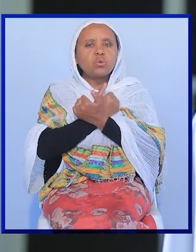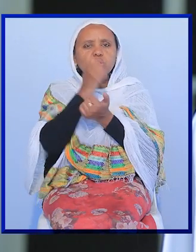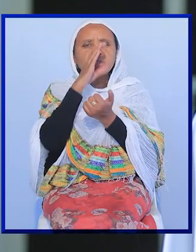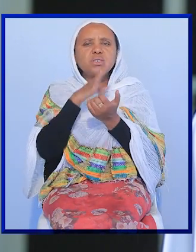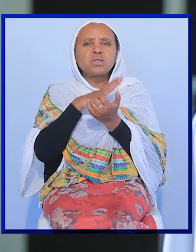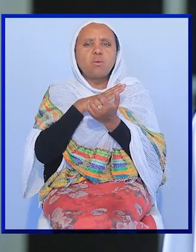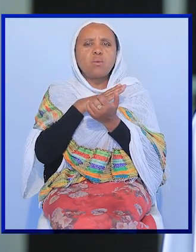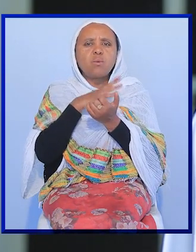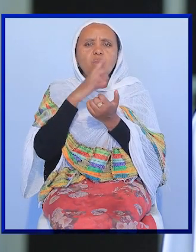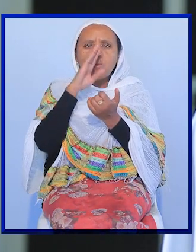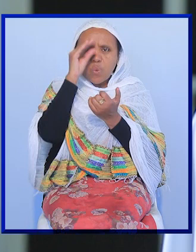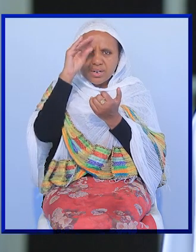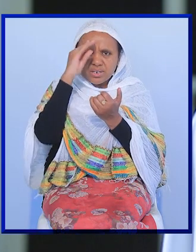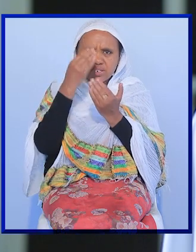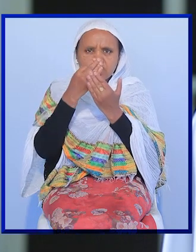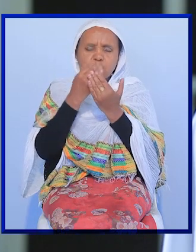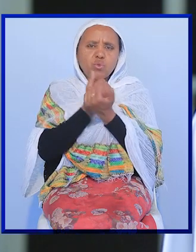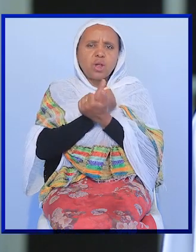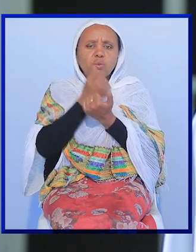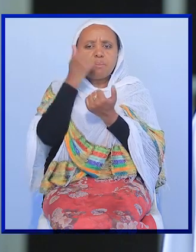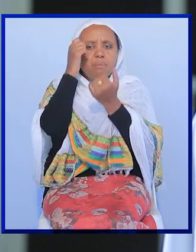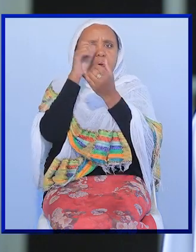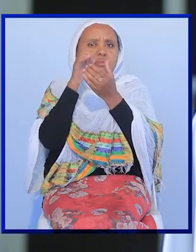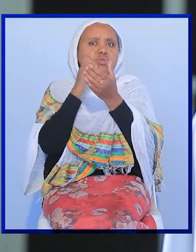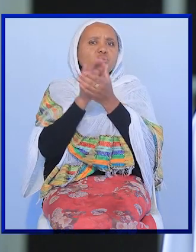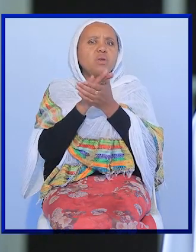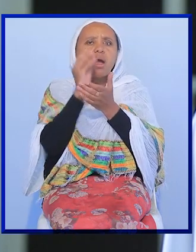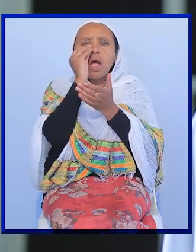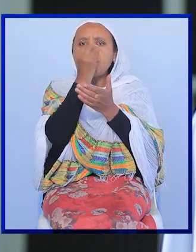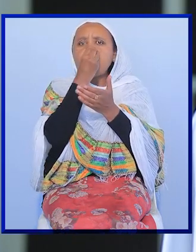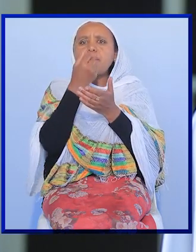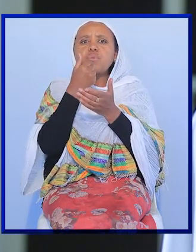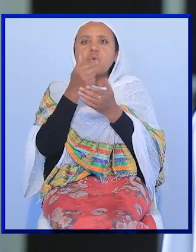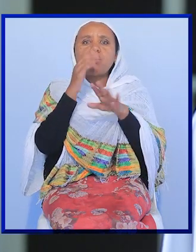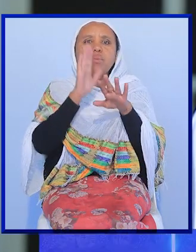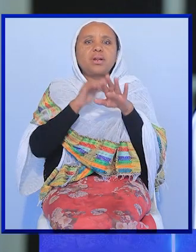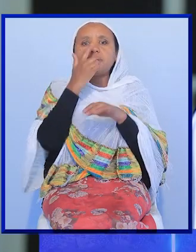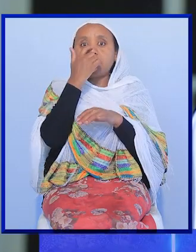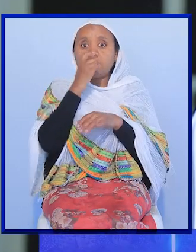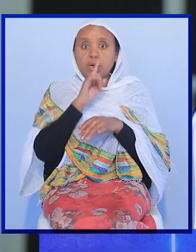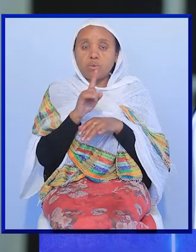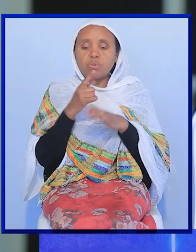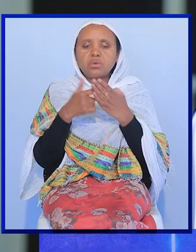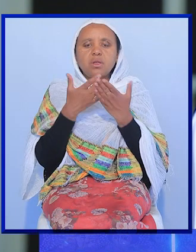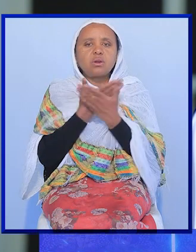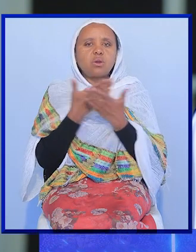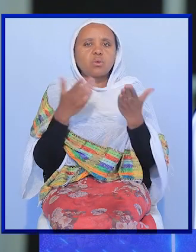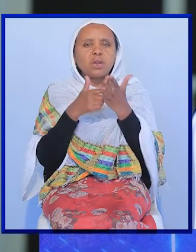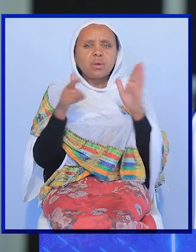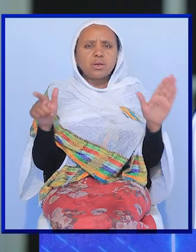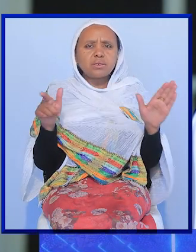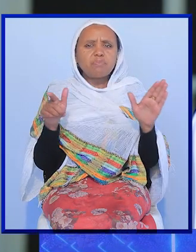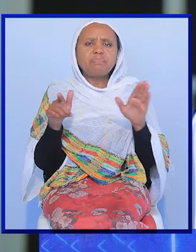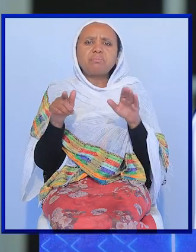ሰው ወንድ ልጅ የሚወዳት ወይ ባል ሚስቱን፣ ሚስት ባሏን አበባዬ ብሎ መጥራት የተለመደ ነው። እንዲህ አይነት ነገሮችን ለመግለጽ